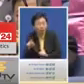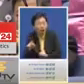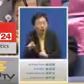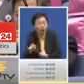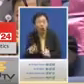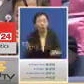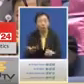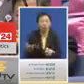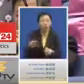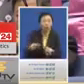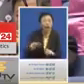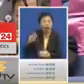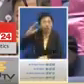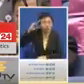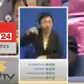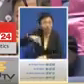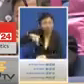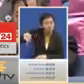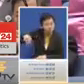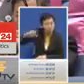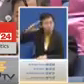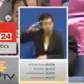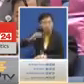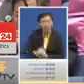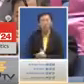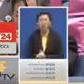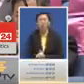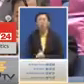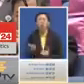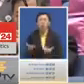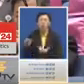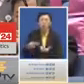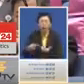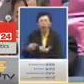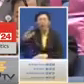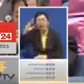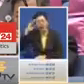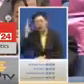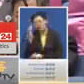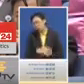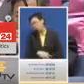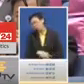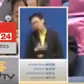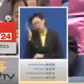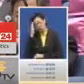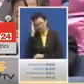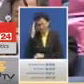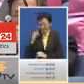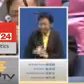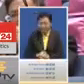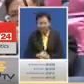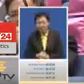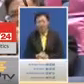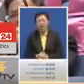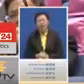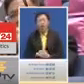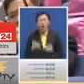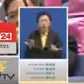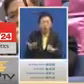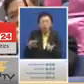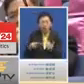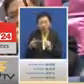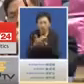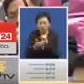ารนะลูกหลานท่านลูกหลานทหารก็ติดทหารเองก็ปวดหัวมาบ่นกับผมมีครูอาจ